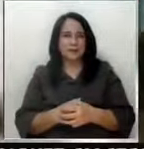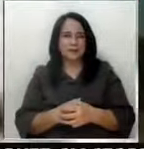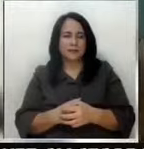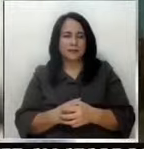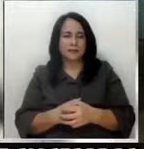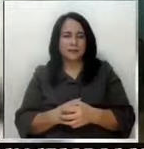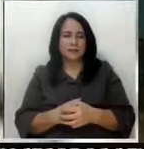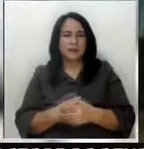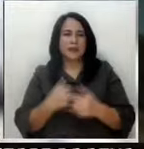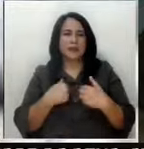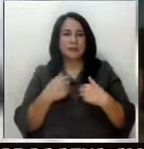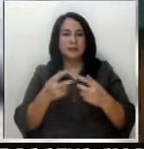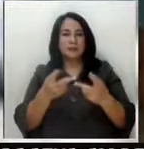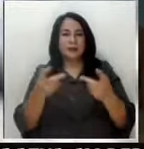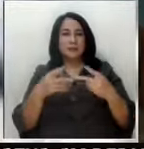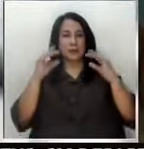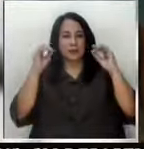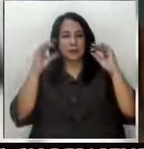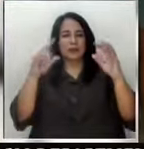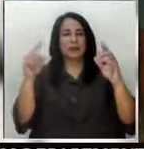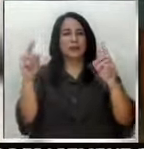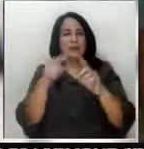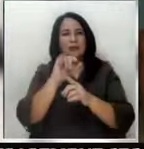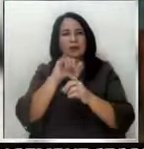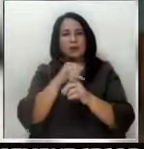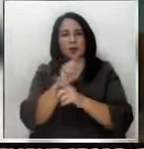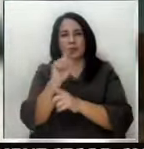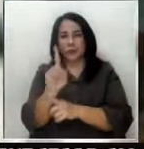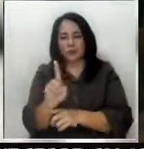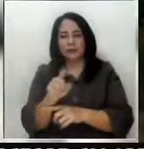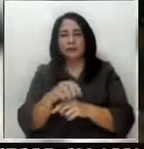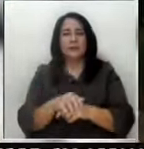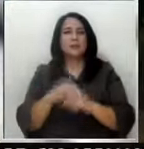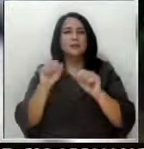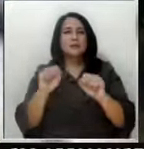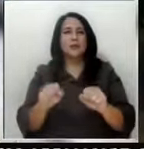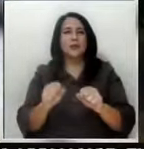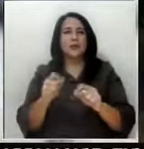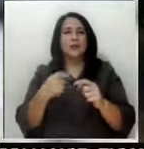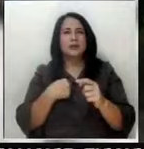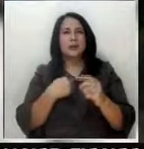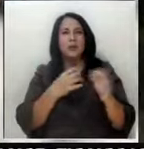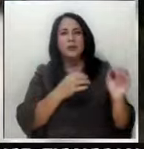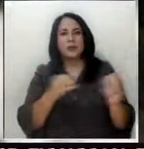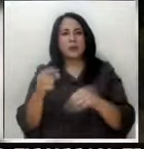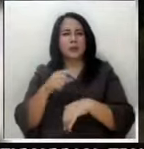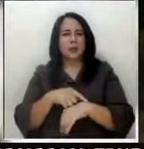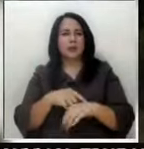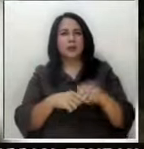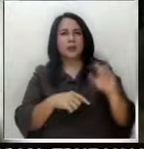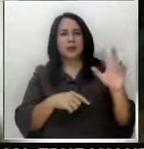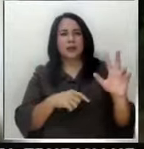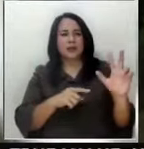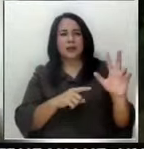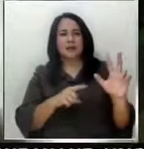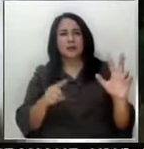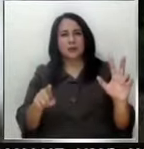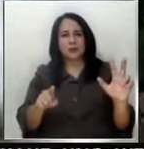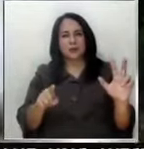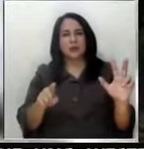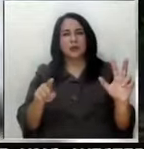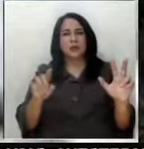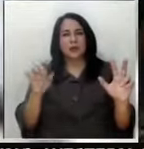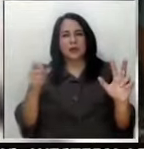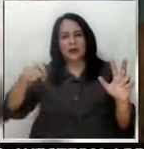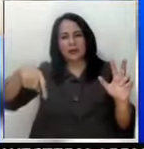Iminitong Village of Lights hanggang January 1 na ito at pwede na kayong humabol. Ang operation nito ay mula alas 3 ng hapon hanggang alas 11 ng